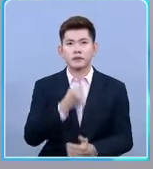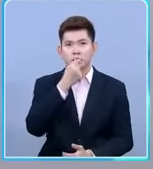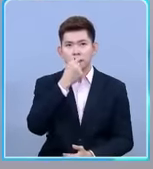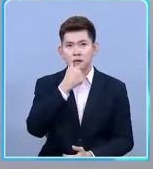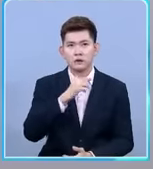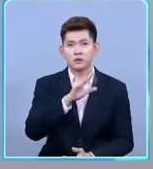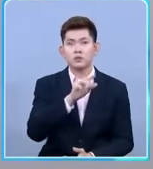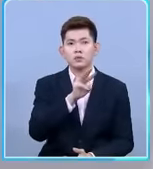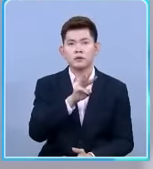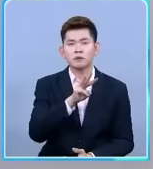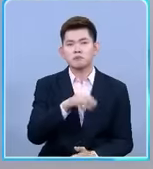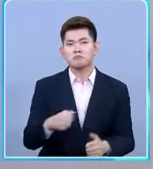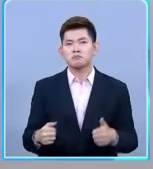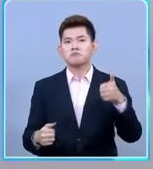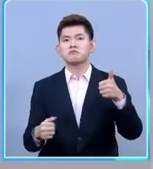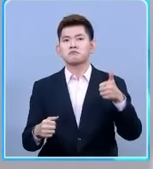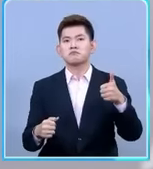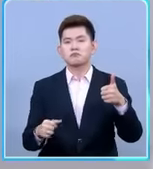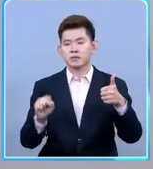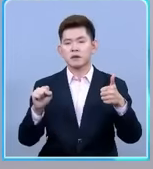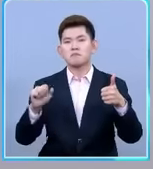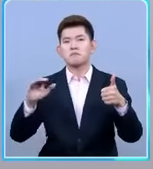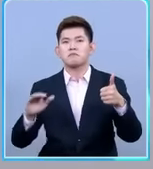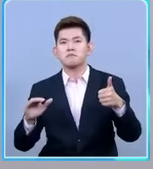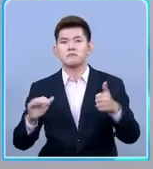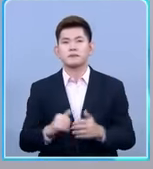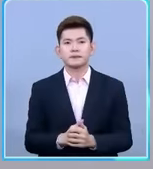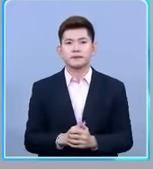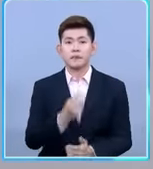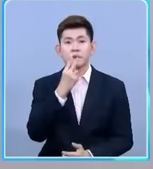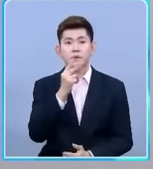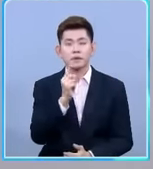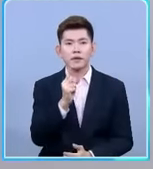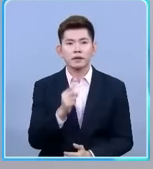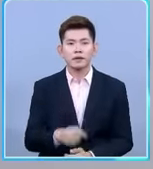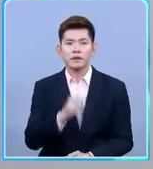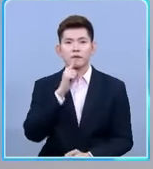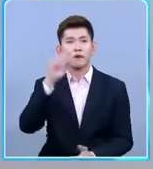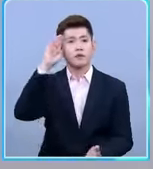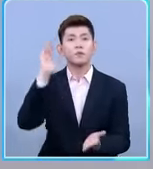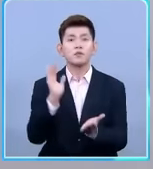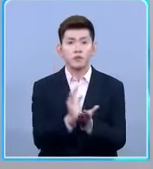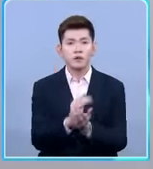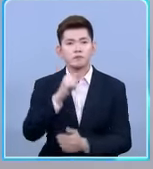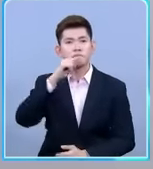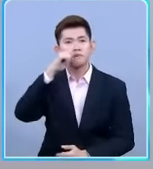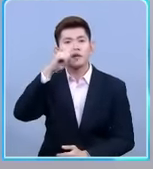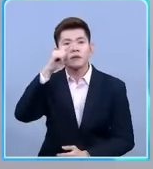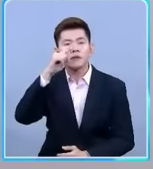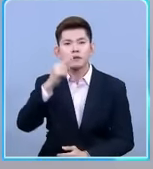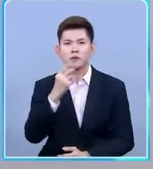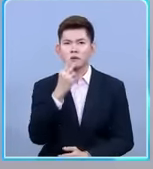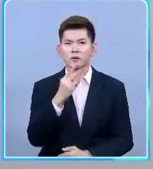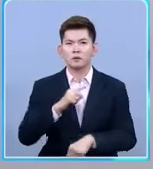เปรียบอ่ะ นี่นะฮะ ค่ะ โอ้โห บางทีคือไปแจ้งความดำเนินคดีในข้อหานี้มันอาจจะแบบไม่คุ้มค่ากับ